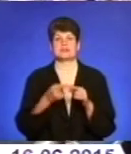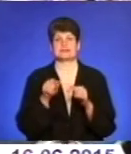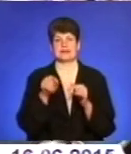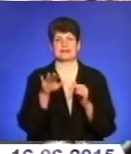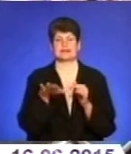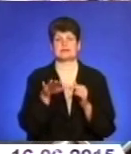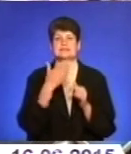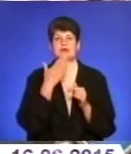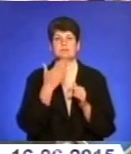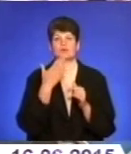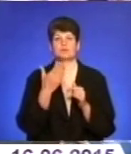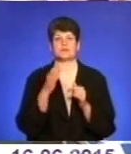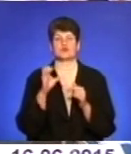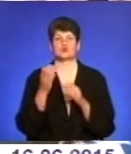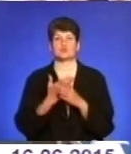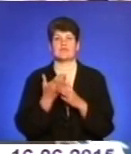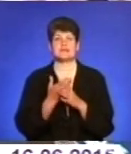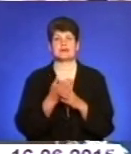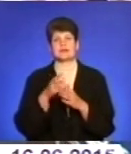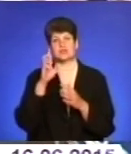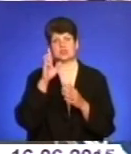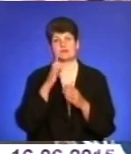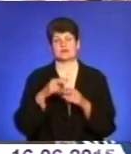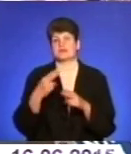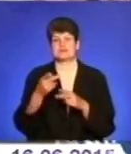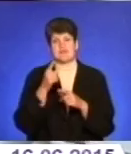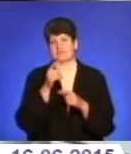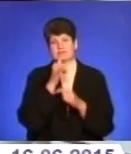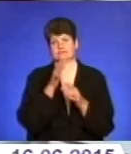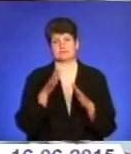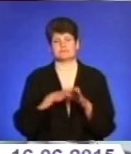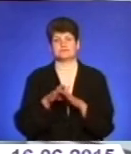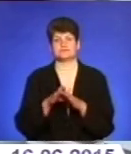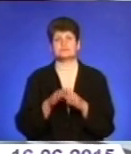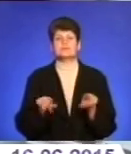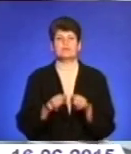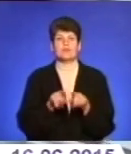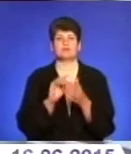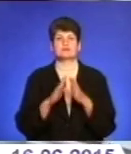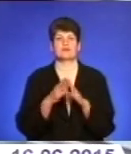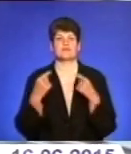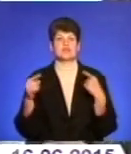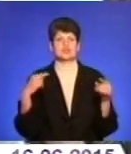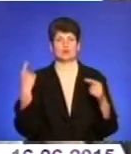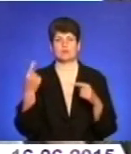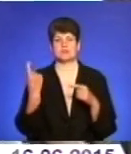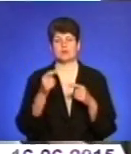території, запиту для субвенції на державне фінансування. Це нереально виконати. Подібна ситуація і в інших областях